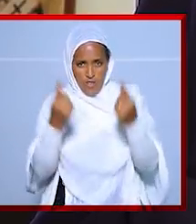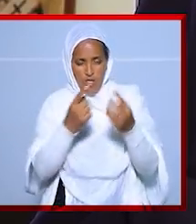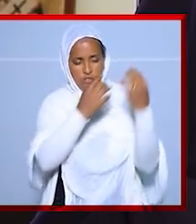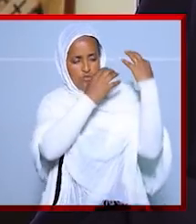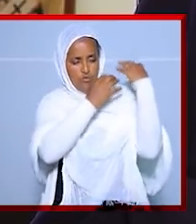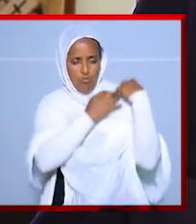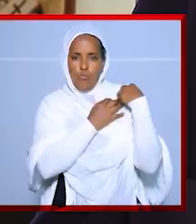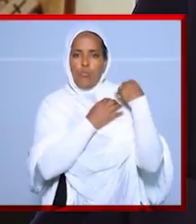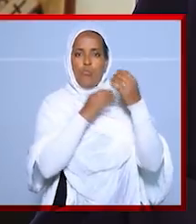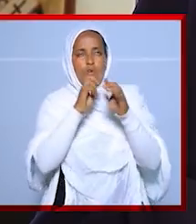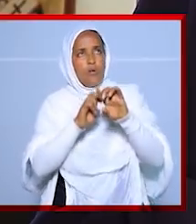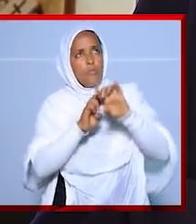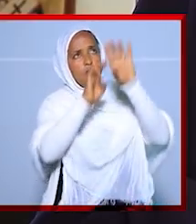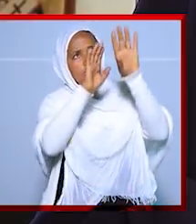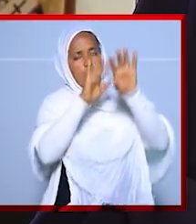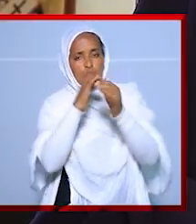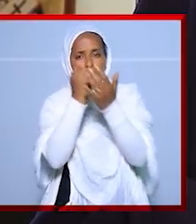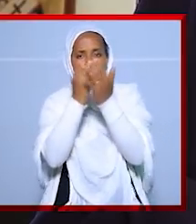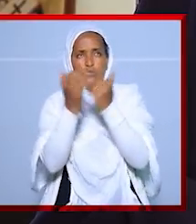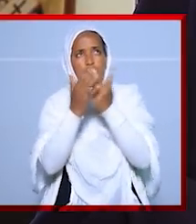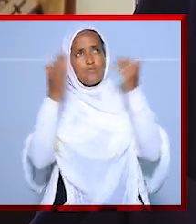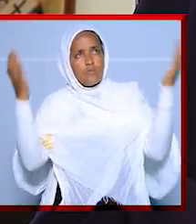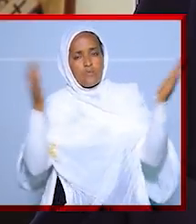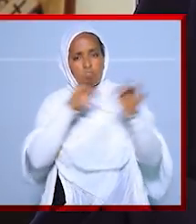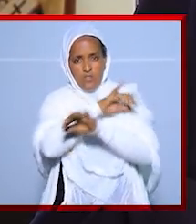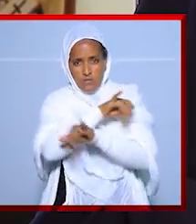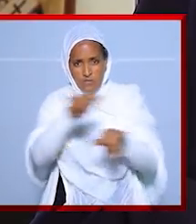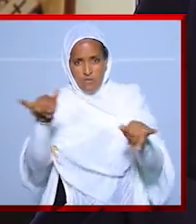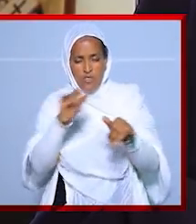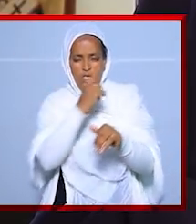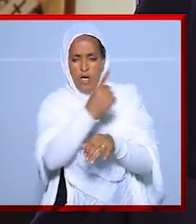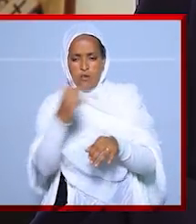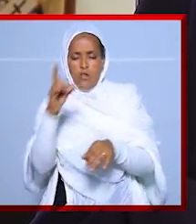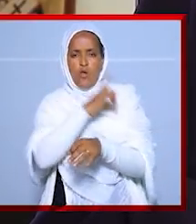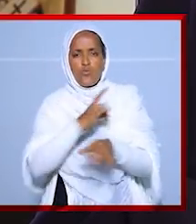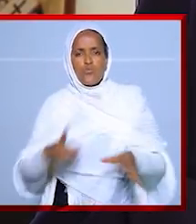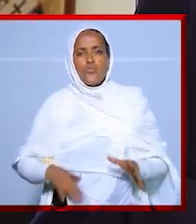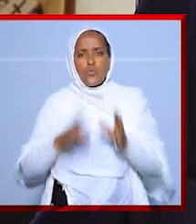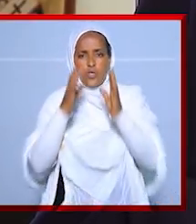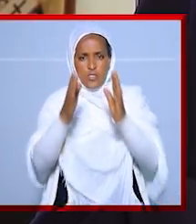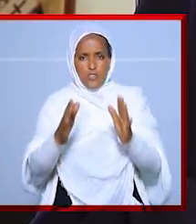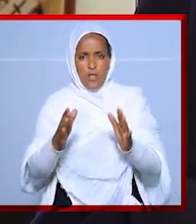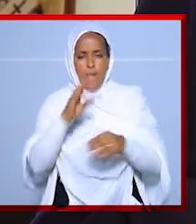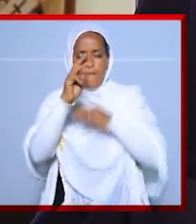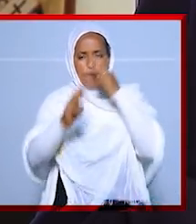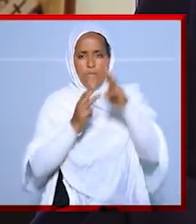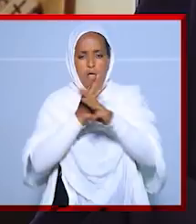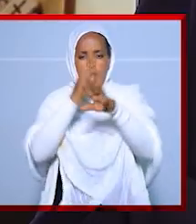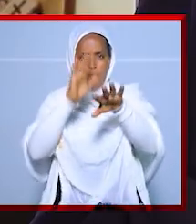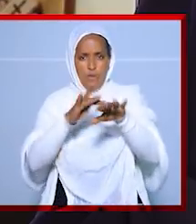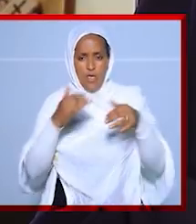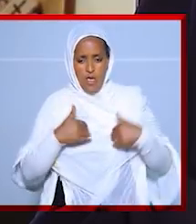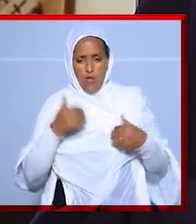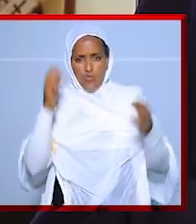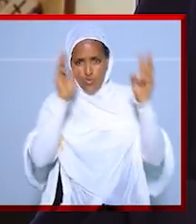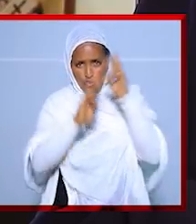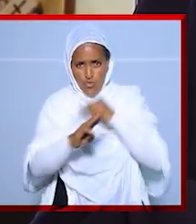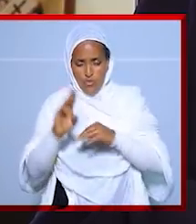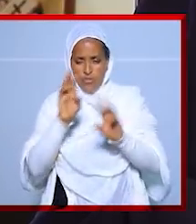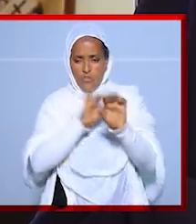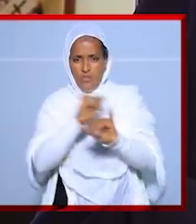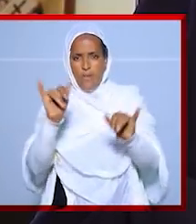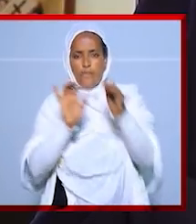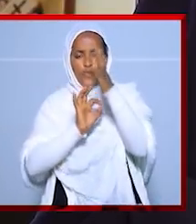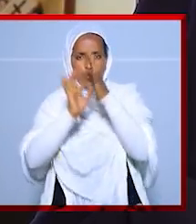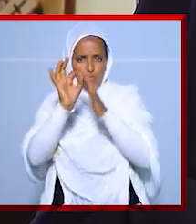ሸክም ተሸክሞ በቀራንዮ ላይ እንደተሰቀለ ሁሉ እያንዳንዱ ክርስቲያን በዓለም ላይ ያለውን ችግር